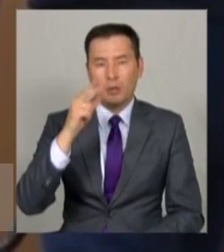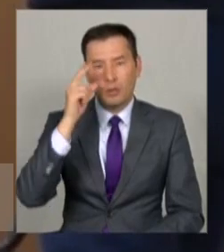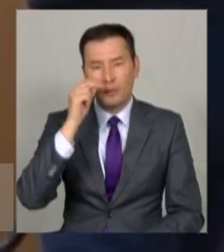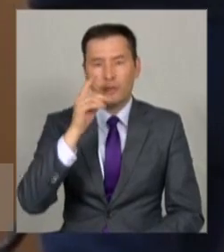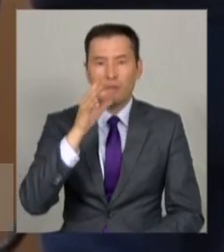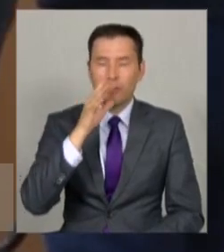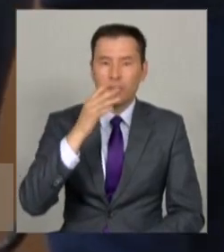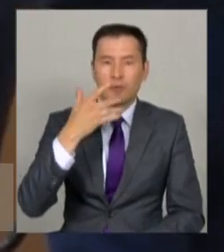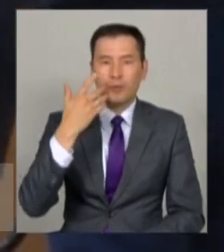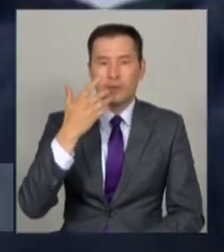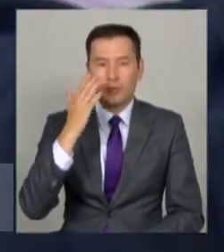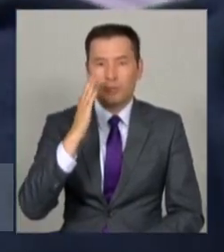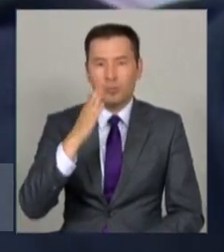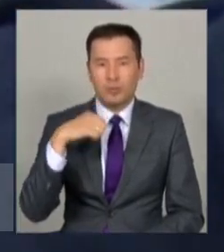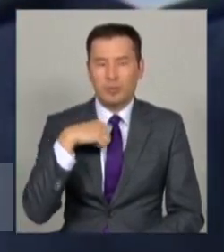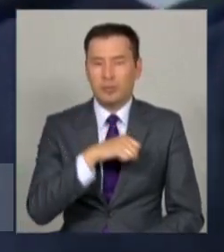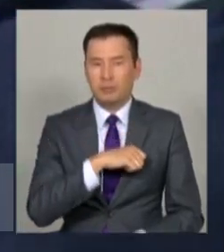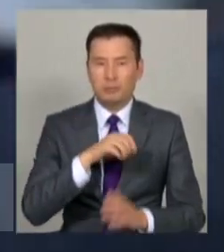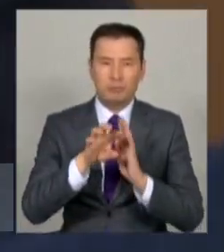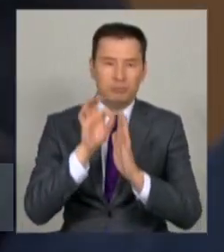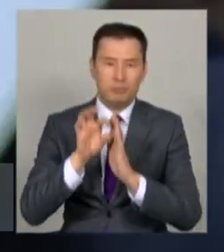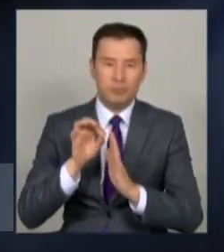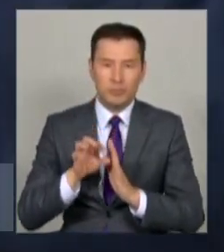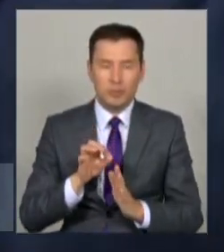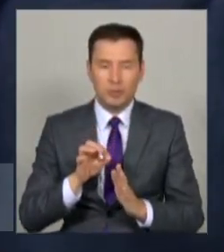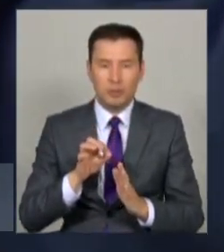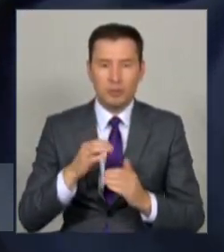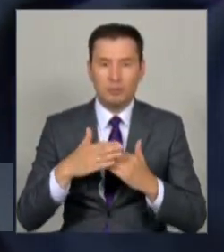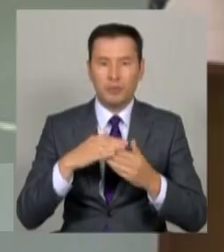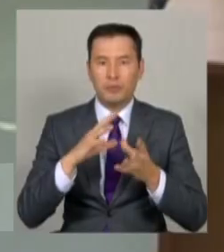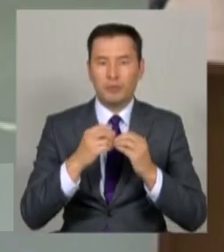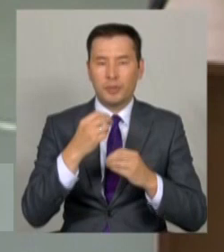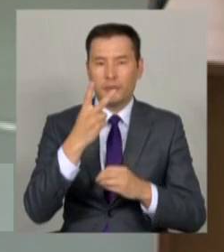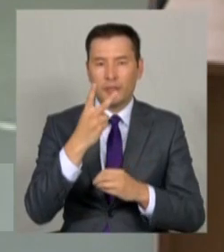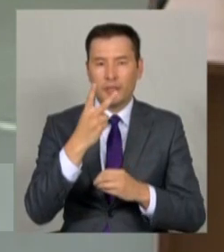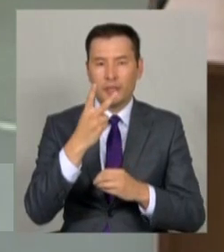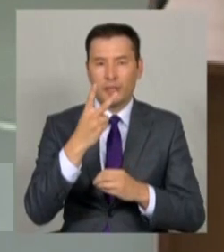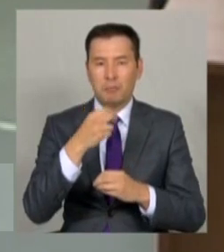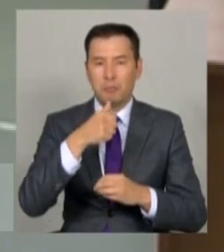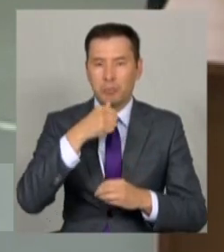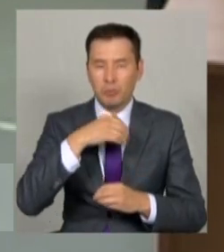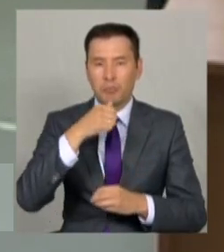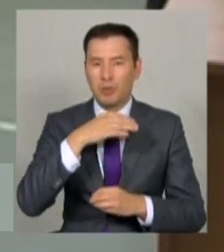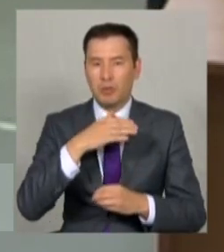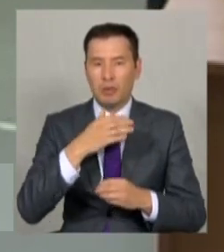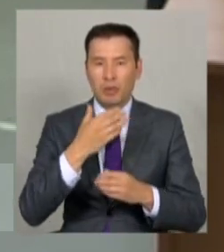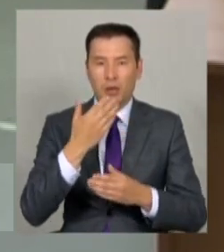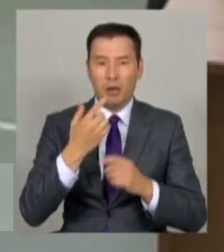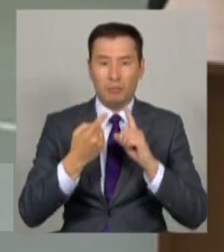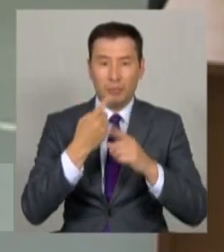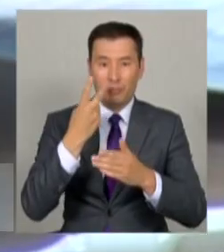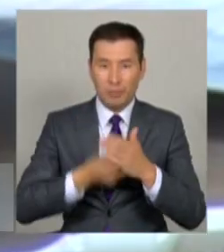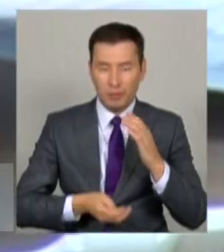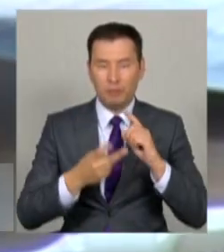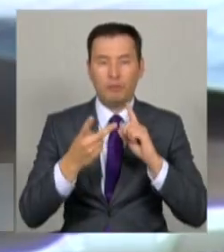время учащиеся могут выбрать сами. В этом году абитуриентам дается две попытки сдать тестирование. Однако изменять профильные предметы